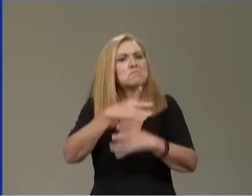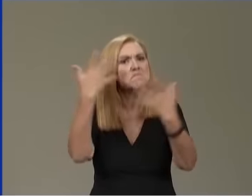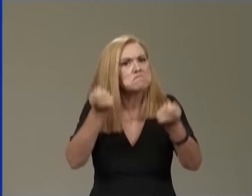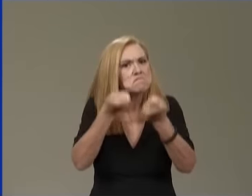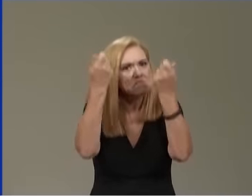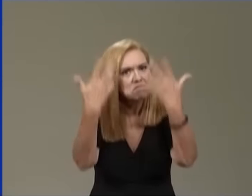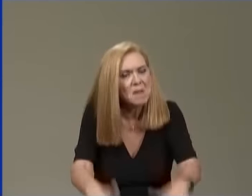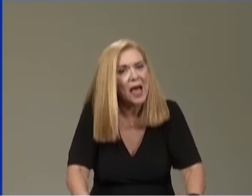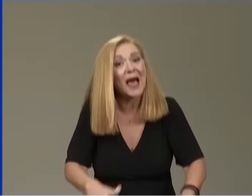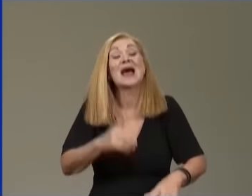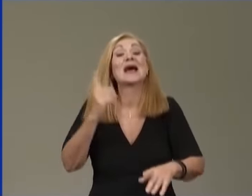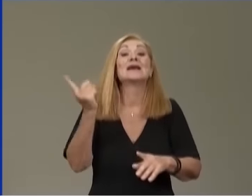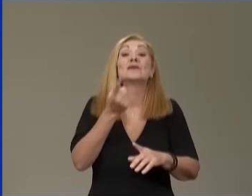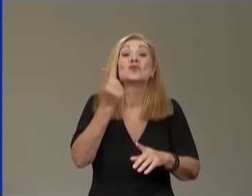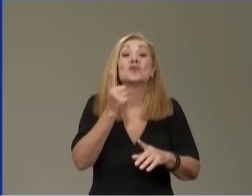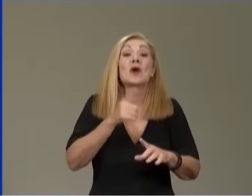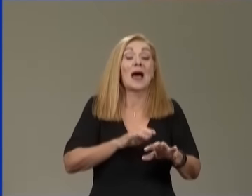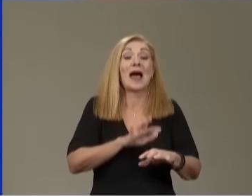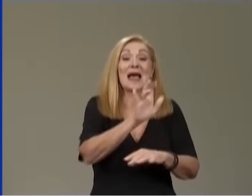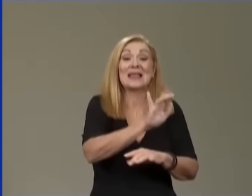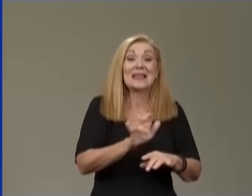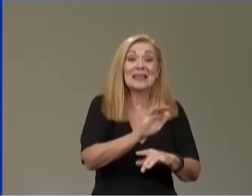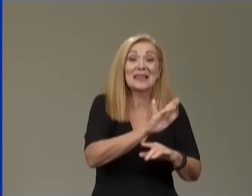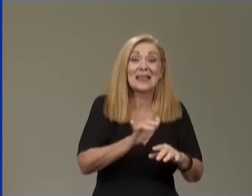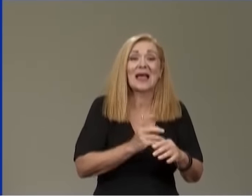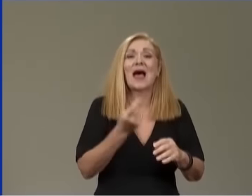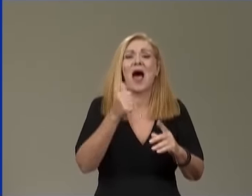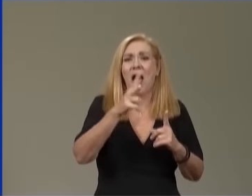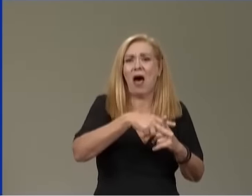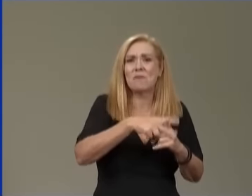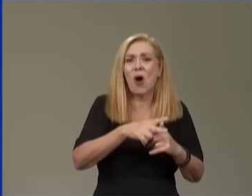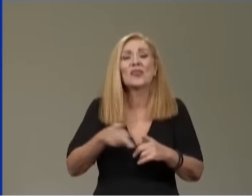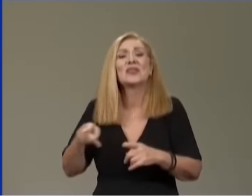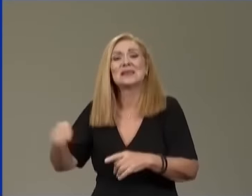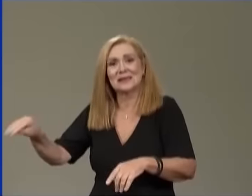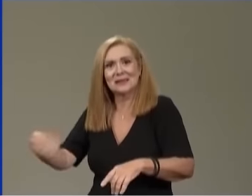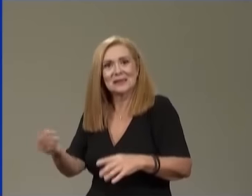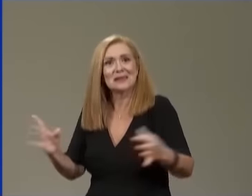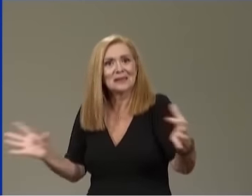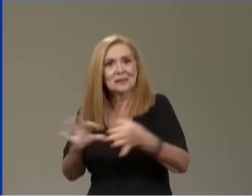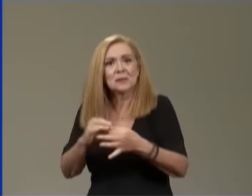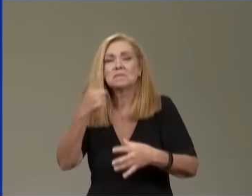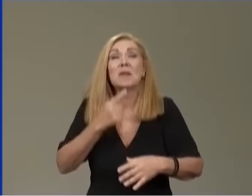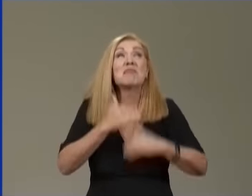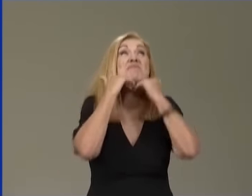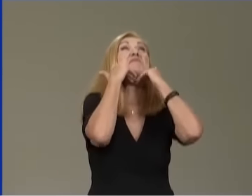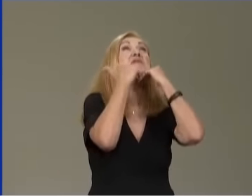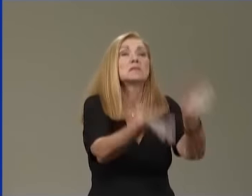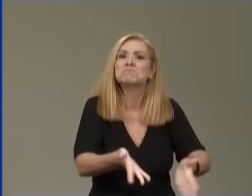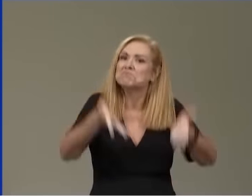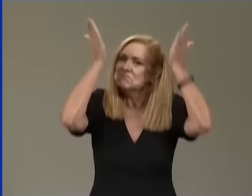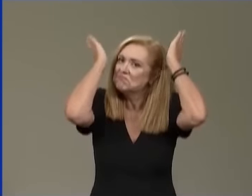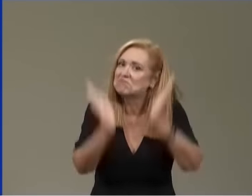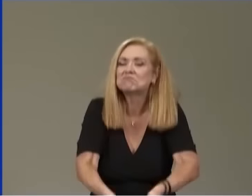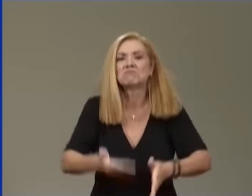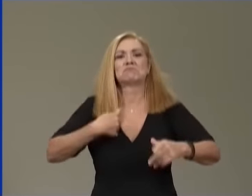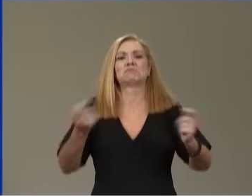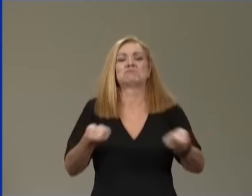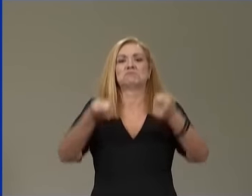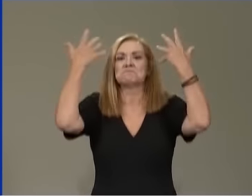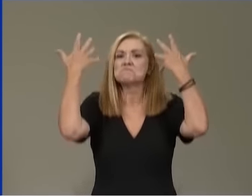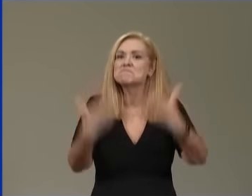τη διασύνδεση των ταπιακών με το πόσο, ότι αυτά δεν γίνονται. Αλλά να που γίνονται, μαζί με πρωτόγνωρες